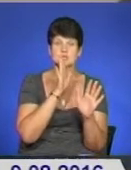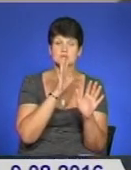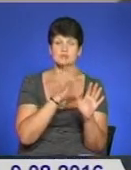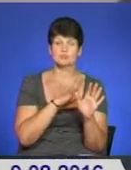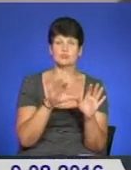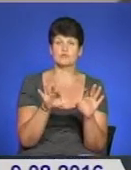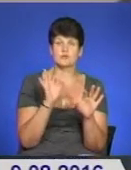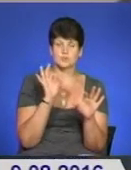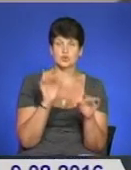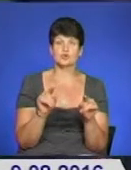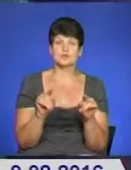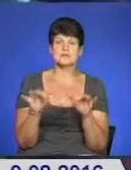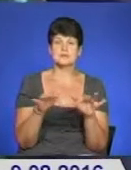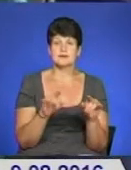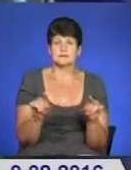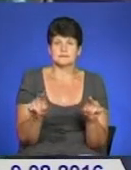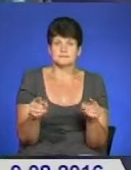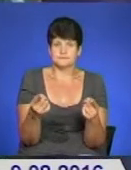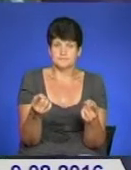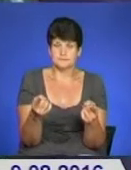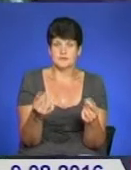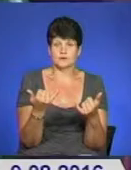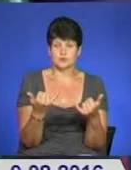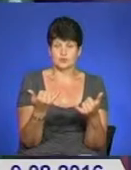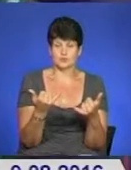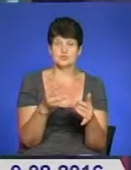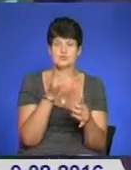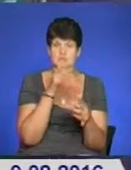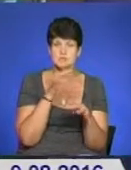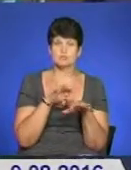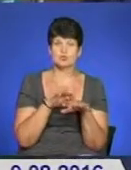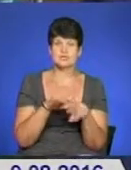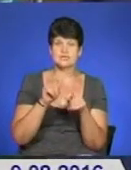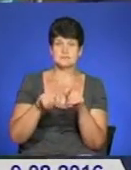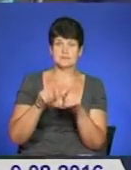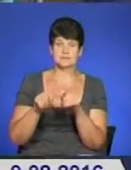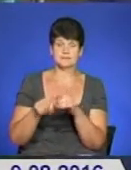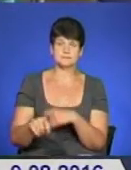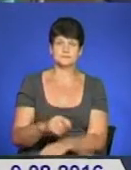запобіжний захід у вигляді тримання під вартою. На даний час проводяться слідчі дії.